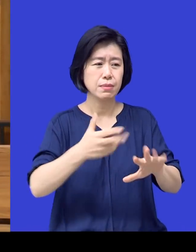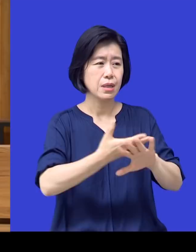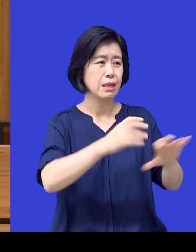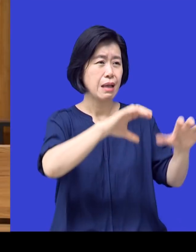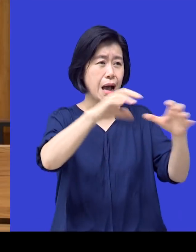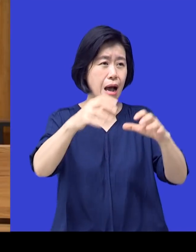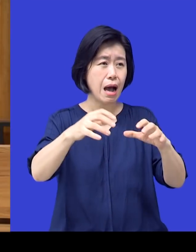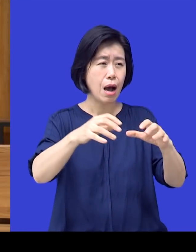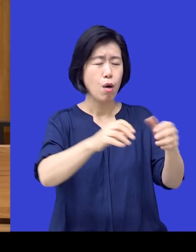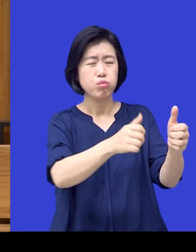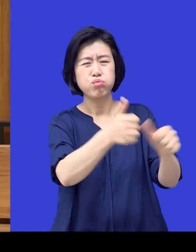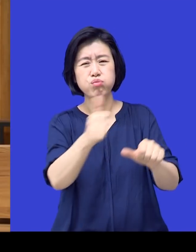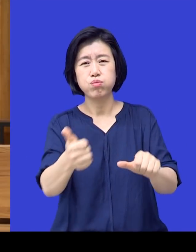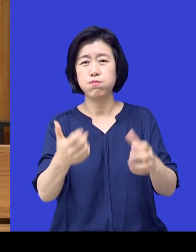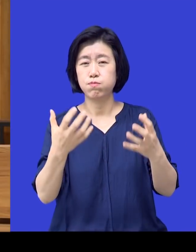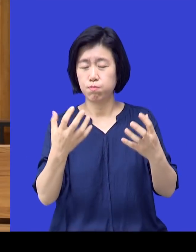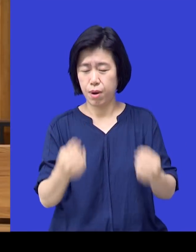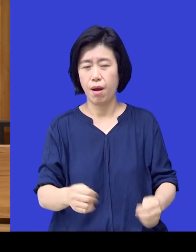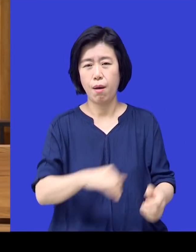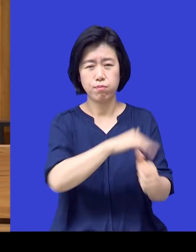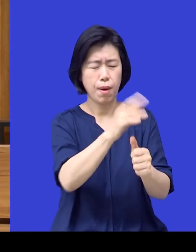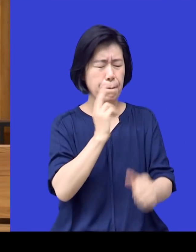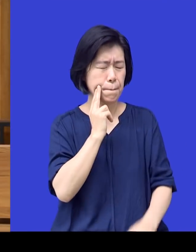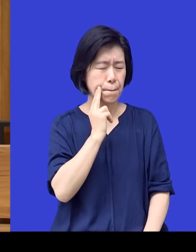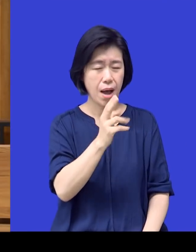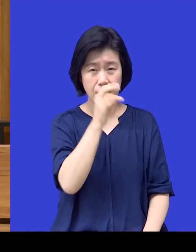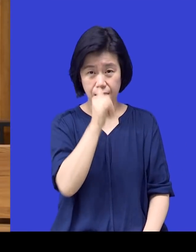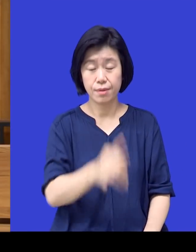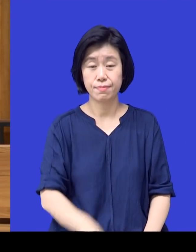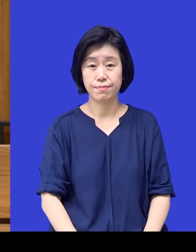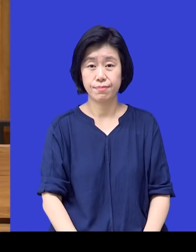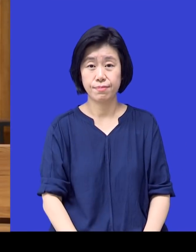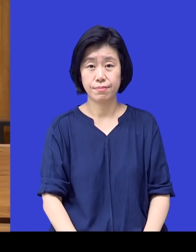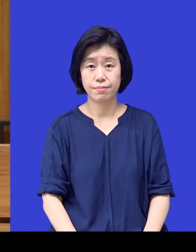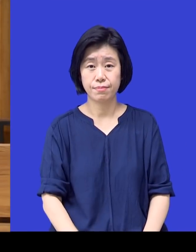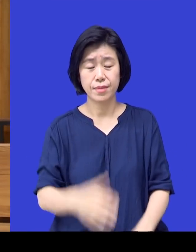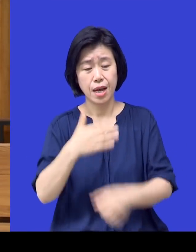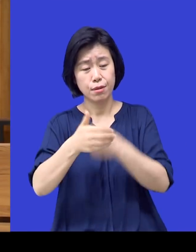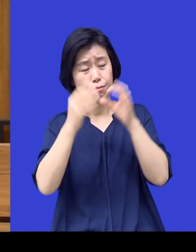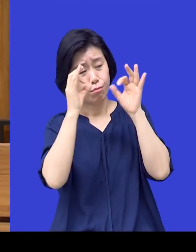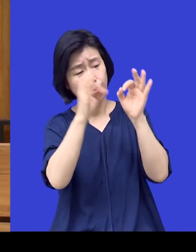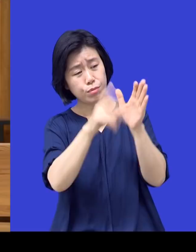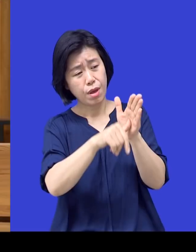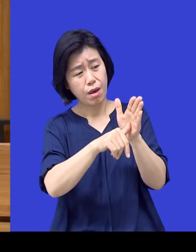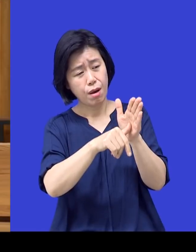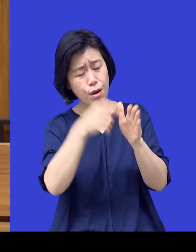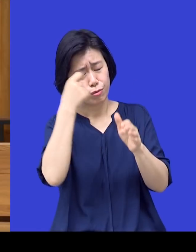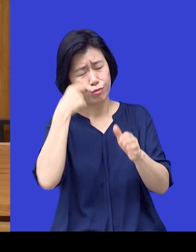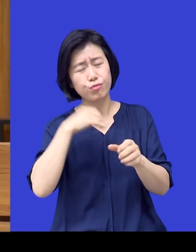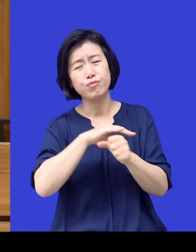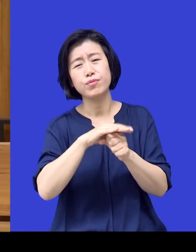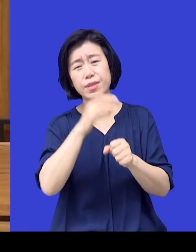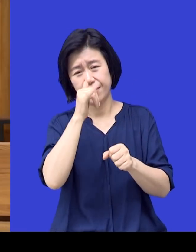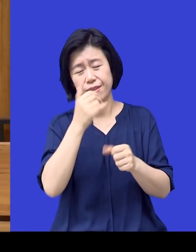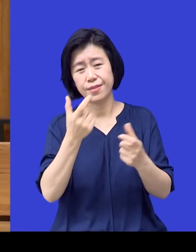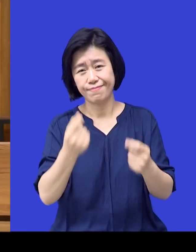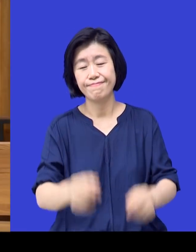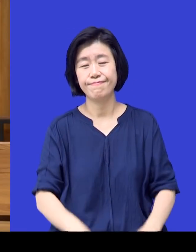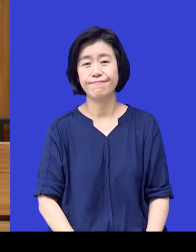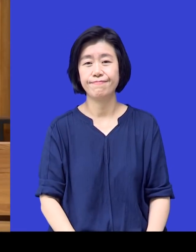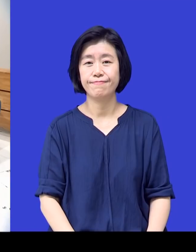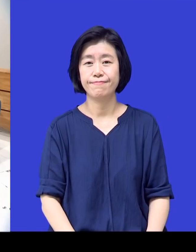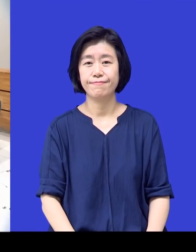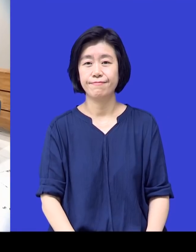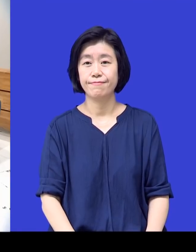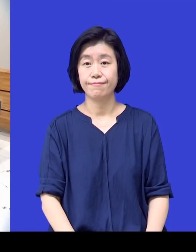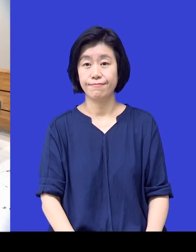있고 얼마나 열악한 환경 속에 거하고 있을까 생각하면 하나님, 예수님께서는 또 얼마나 눈물로 이 상황을 우리를 다 바라보고 싶을까 하시는 생각이